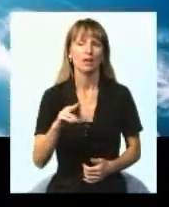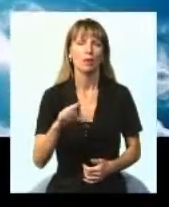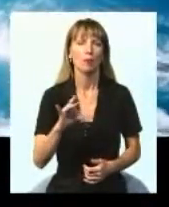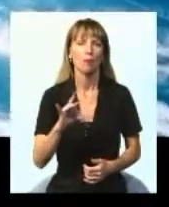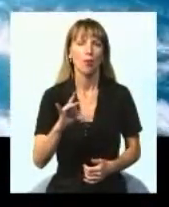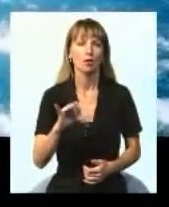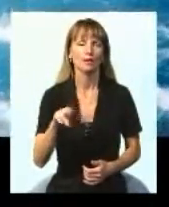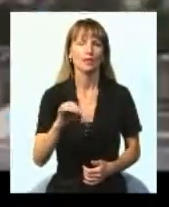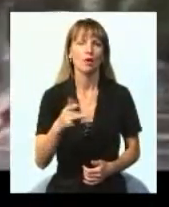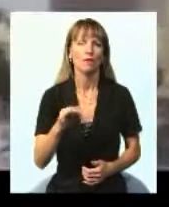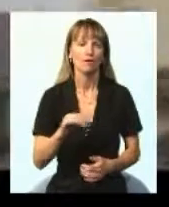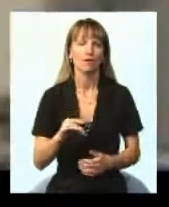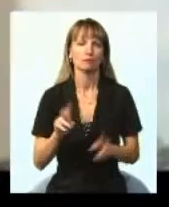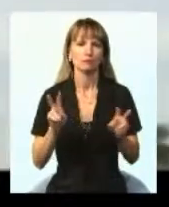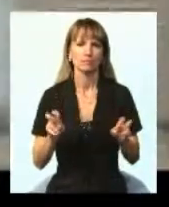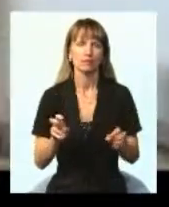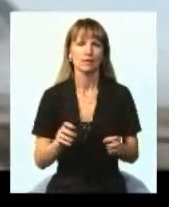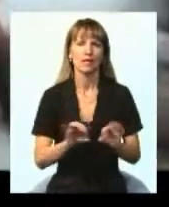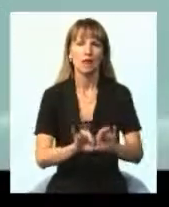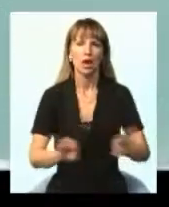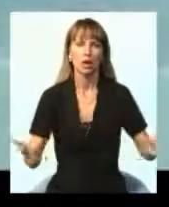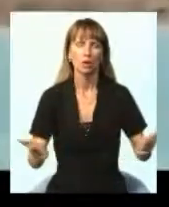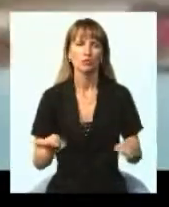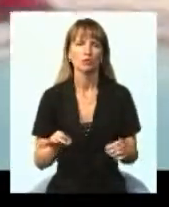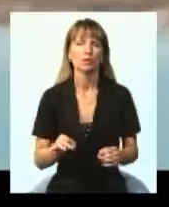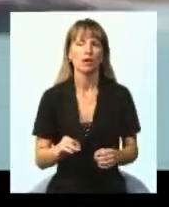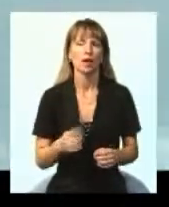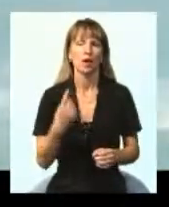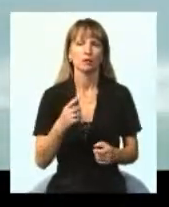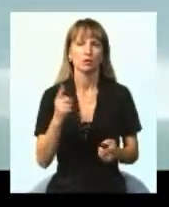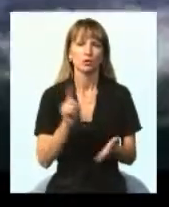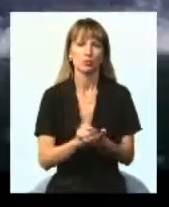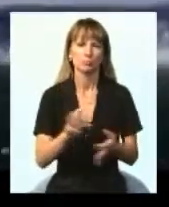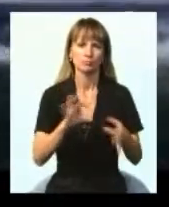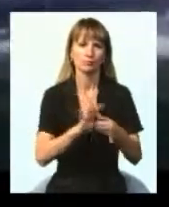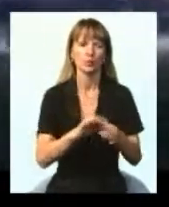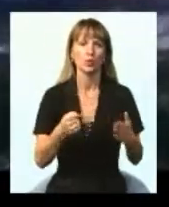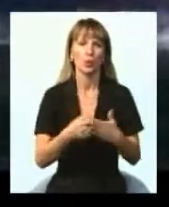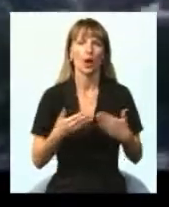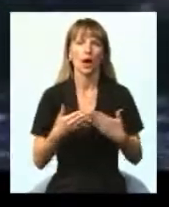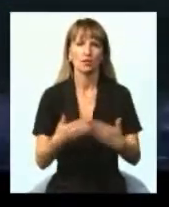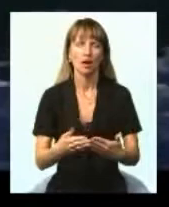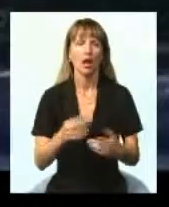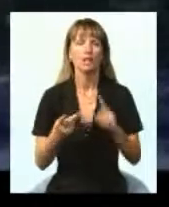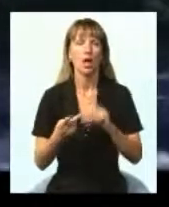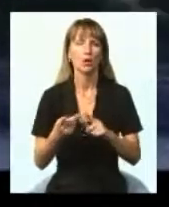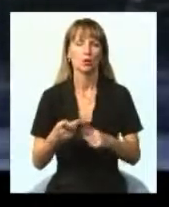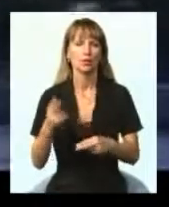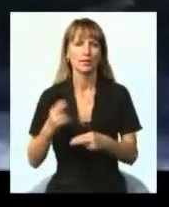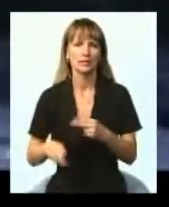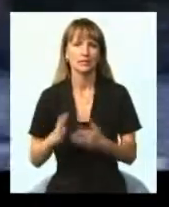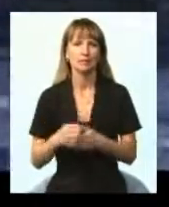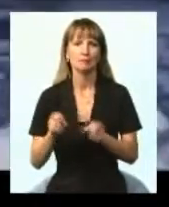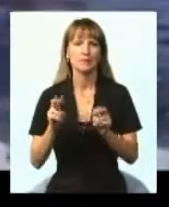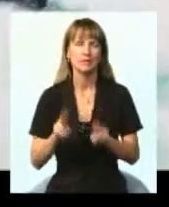Трос, за який тримається спортсмен, називають фалом. Один кінець фала прикріплений до буксирувального катеру, а на другому кінці є